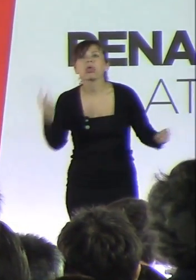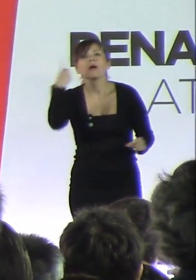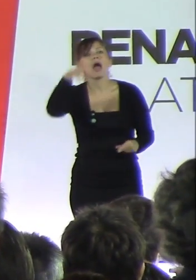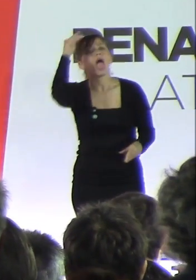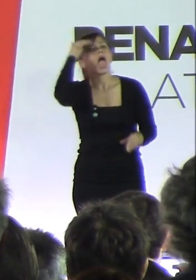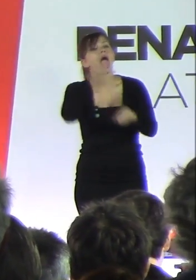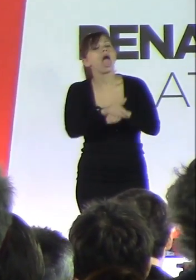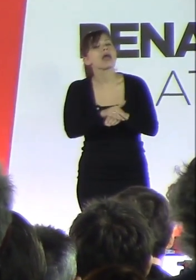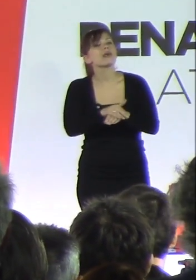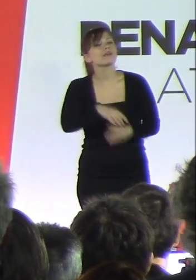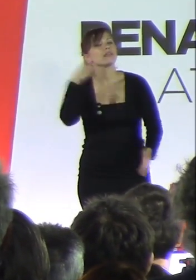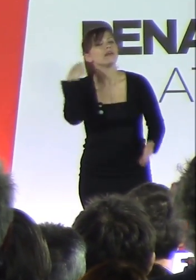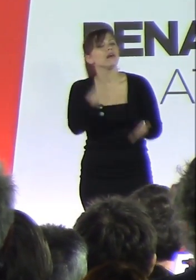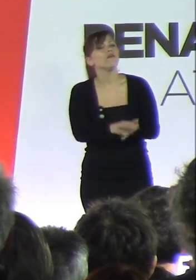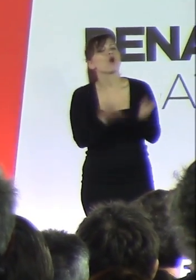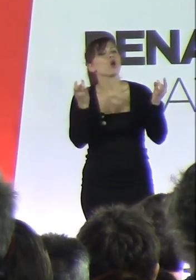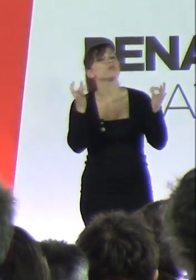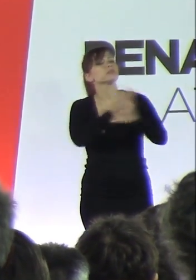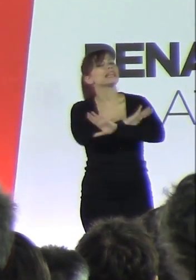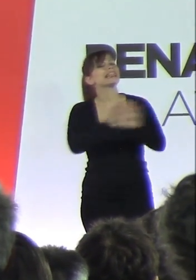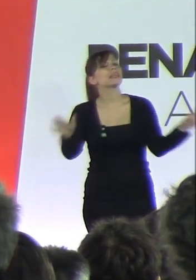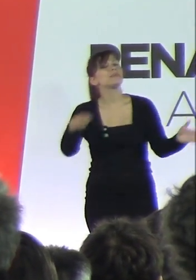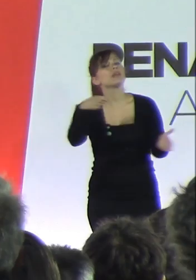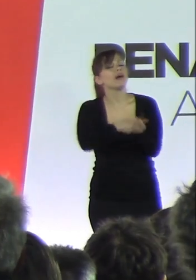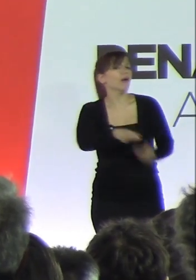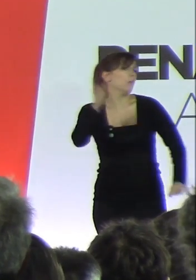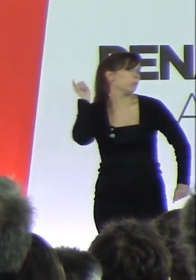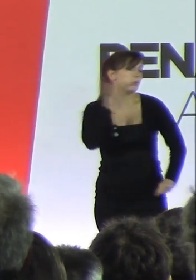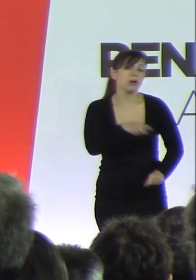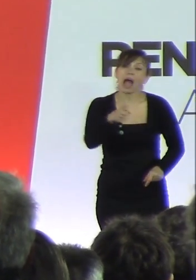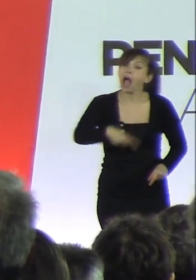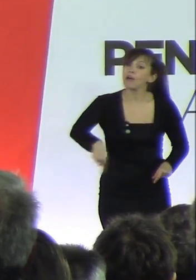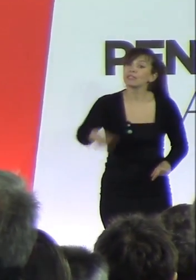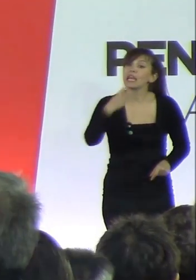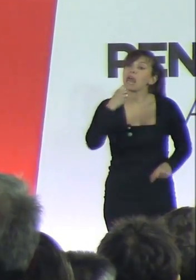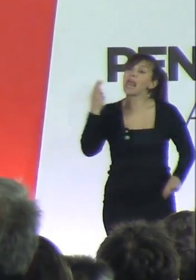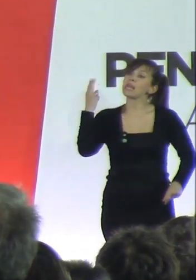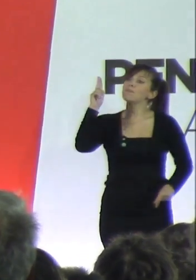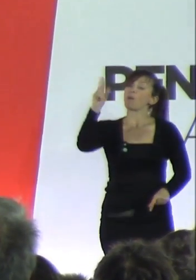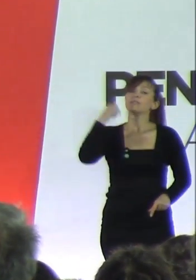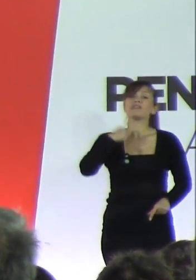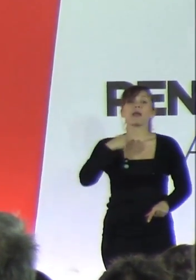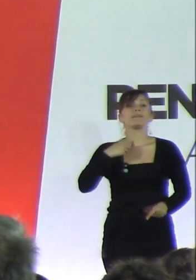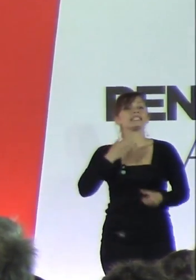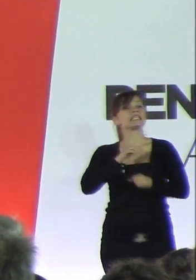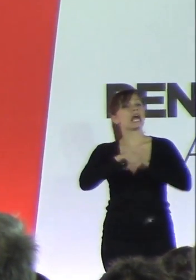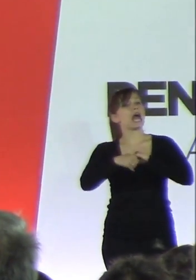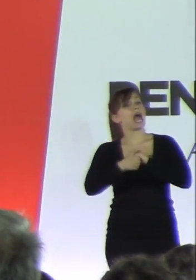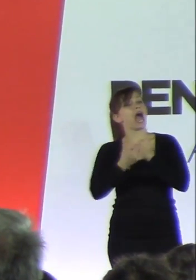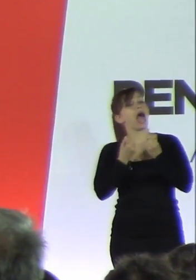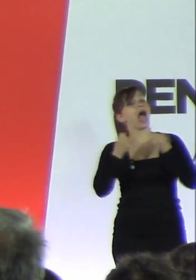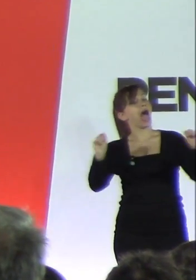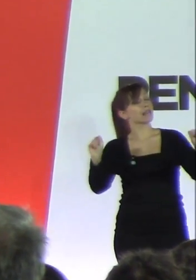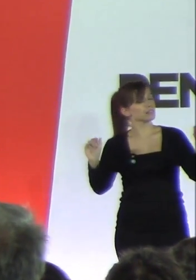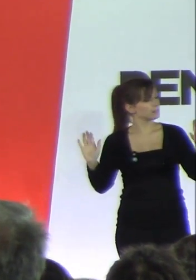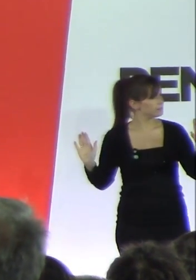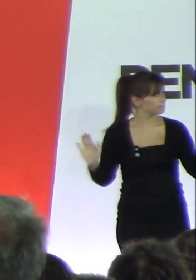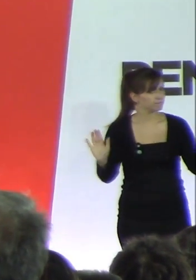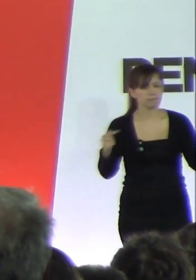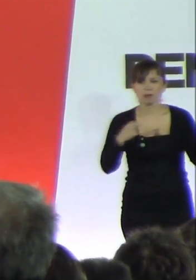να δώσει τα δημοτικά τέλη, αυτοί λένε ότι είναι ανεξάρτητοι. Εμείς λέμε στον ελληνικό